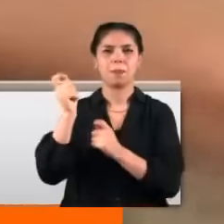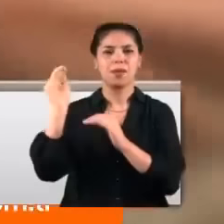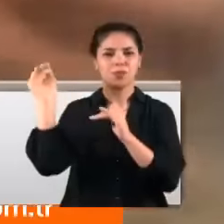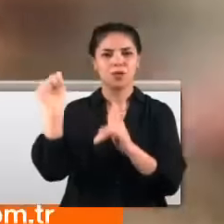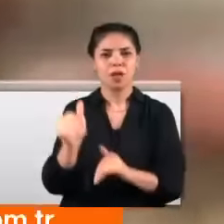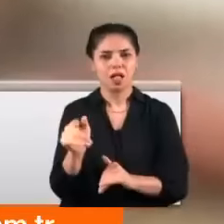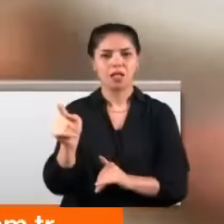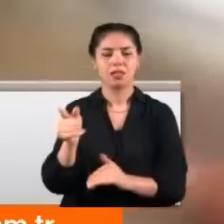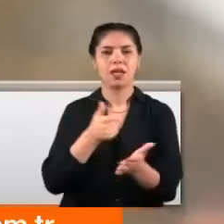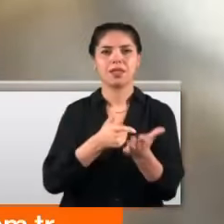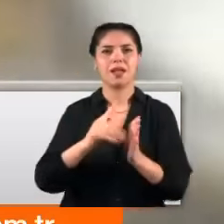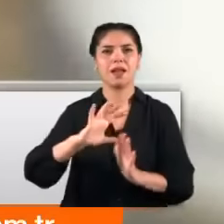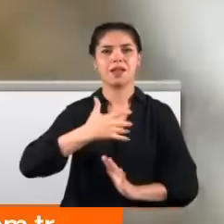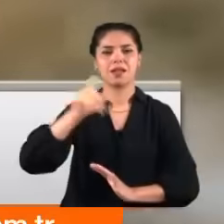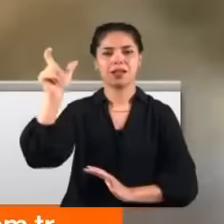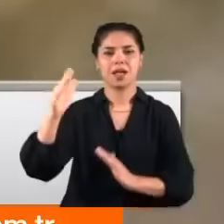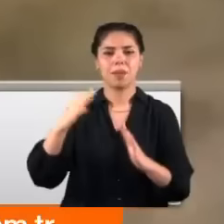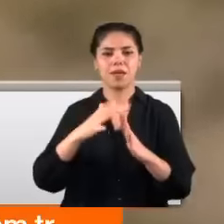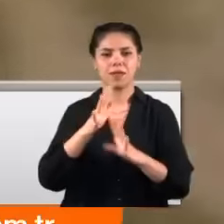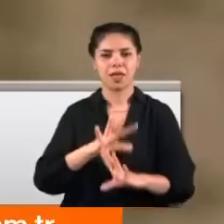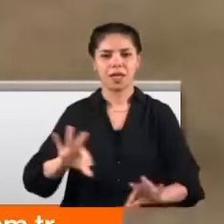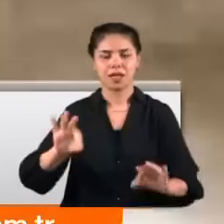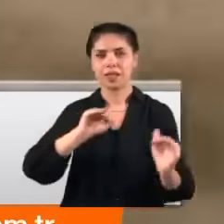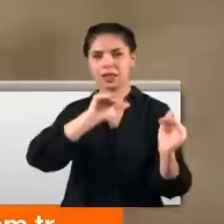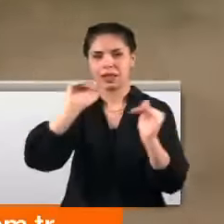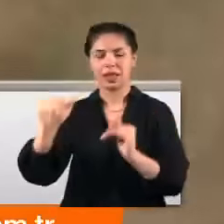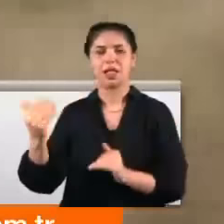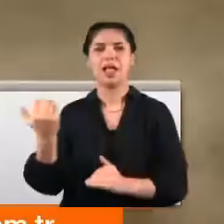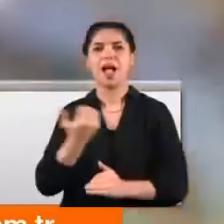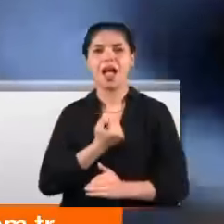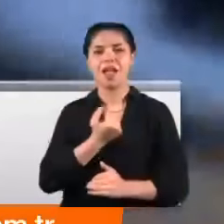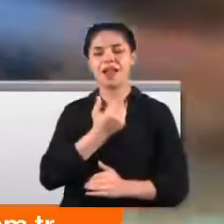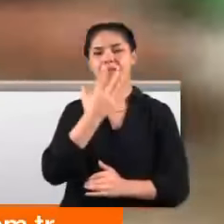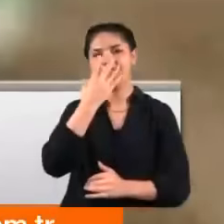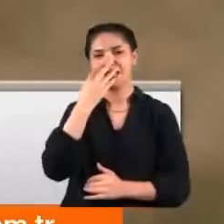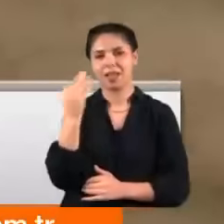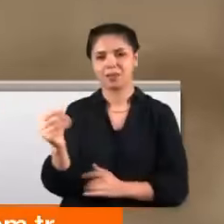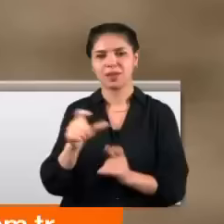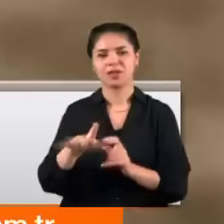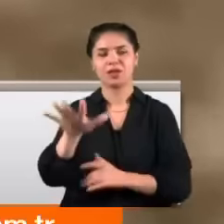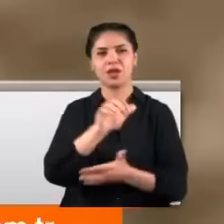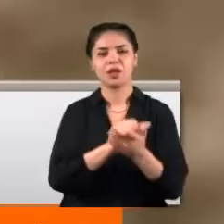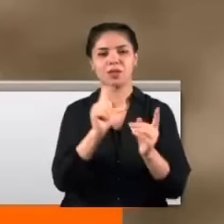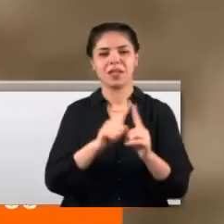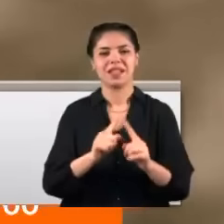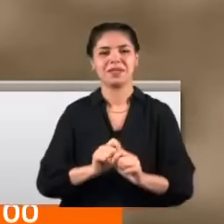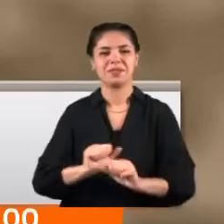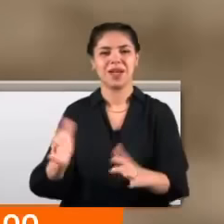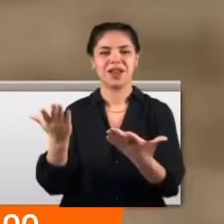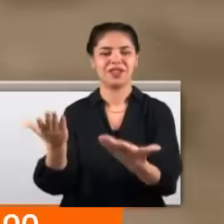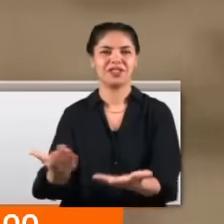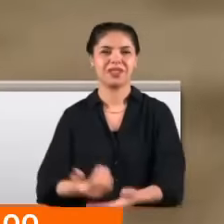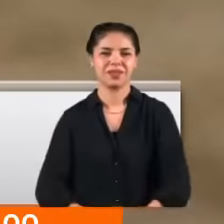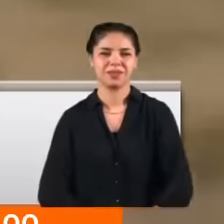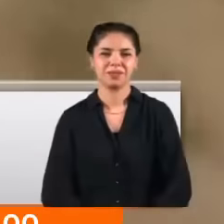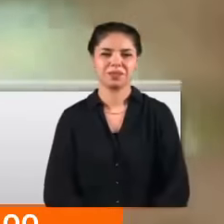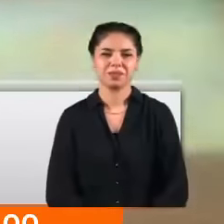yaptı. Tarla sahibinin evinde hazırlayıp getirdiği ayran ikramını sosyal medya hesabından paylaştı.